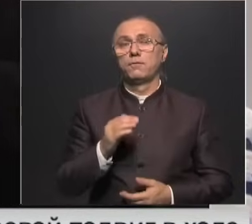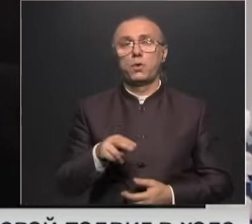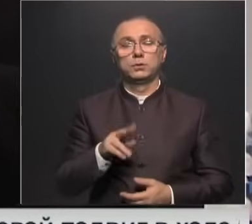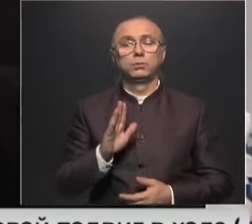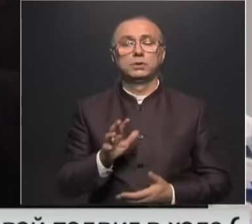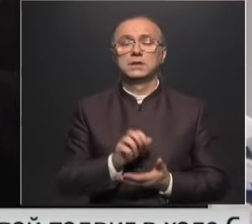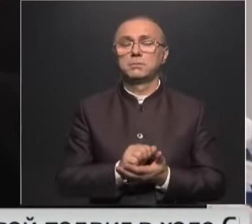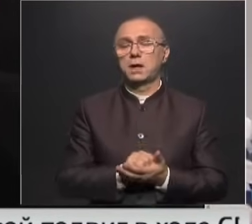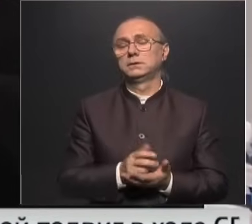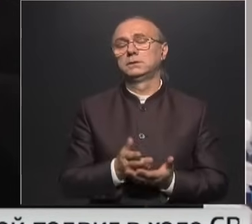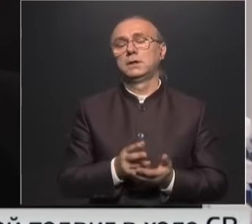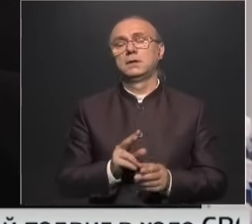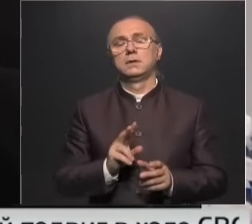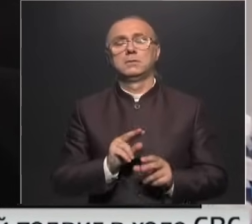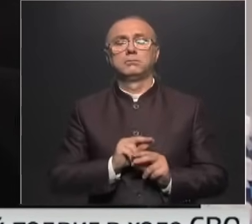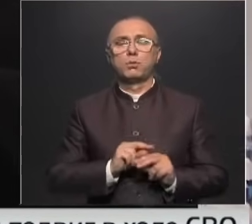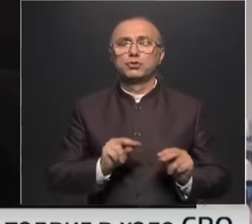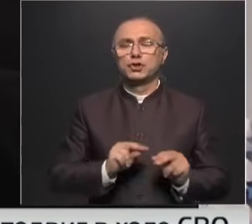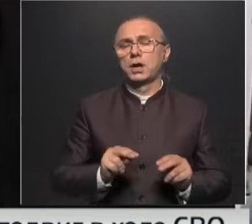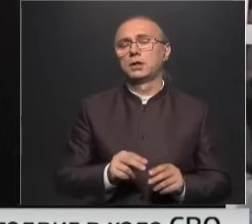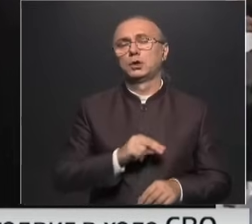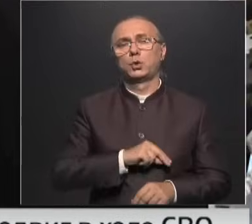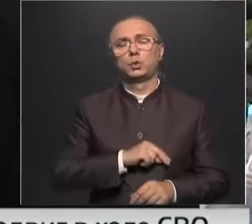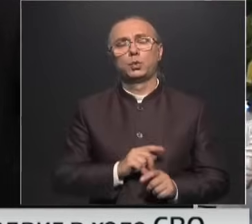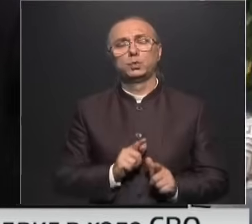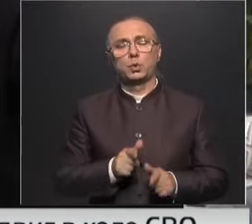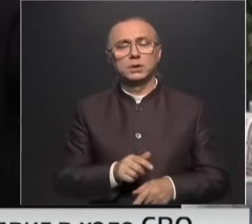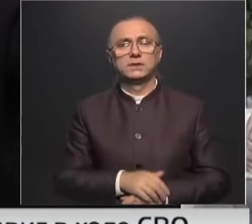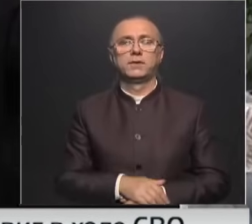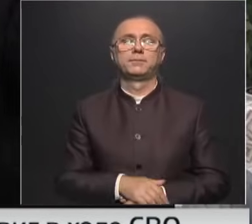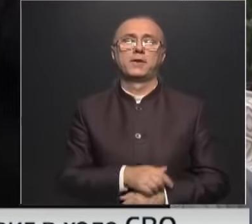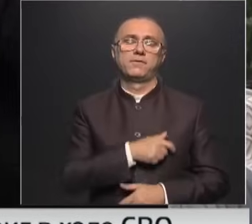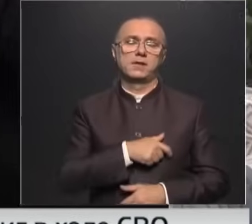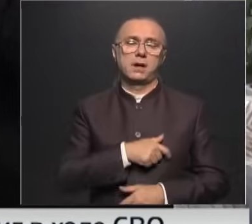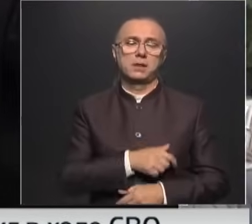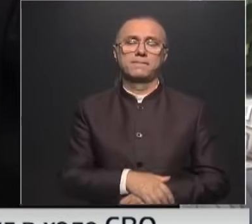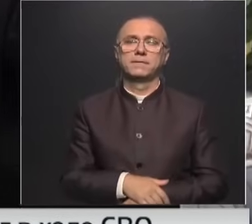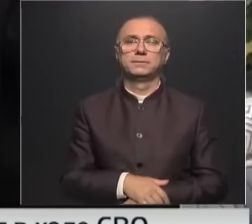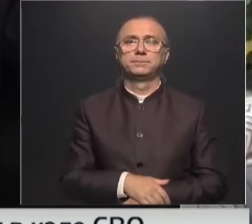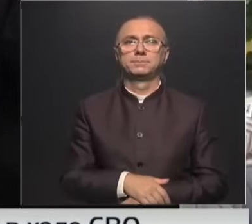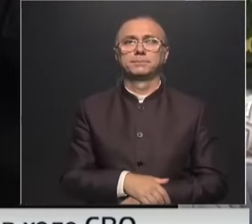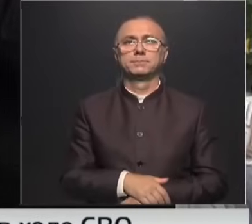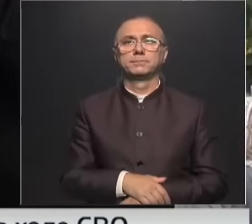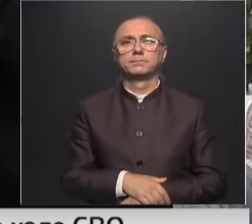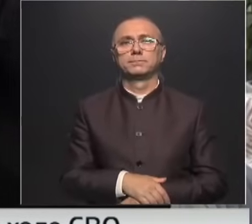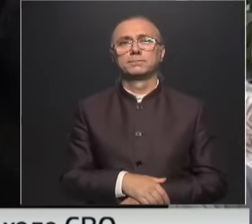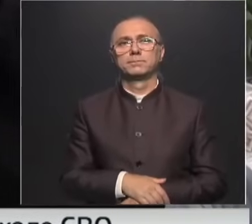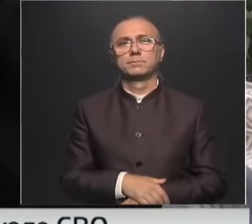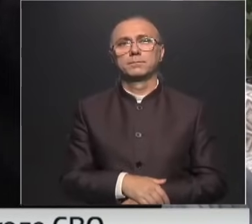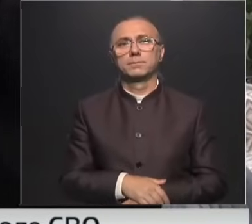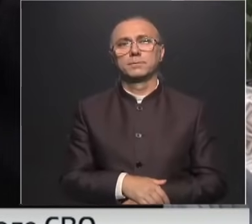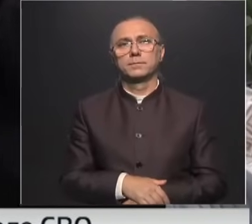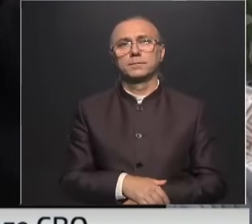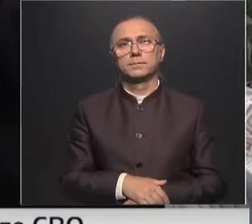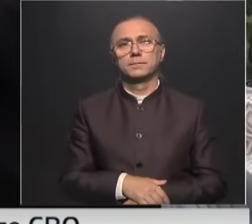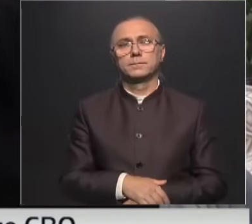содействием в переобучении и трудоустройстве ветеранов. Предприятия сейчас уже те, которые откуда ушли ребята, мы с ними когда разговаривали, говорим,